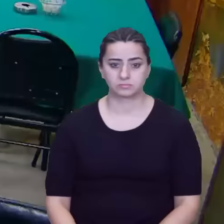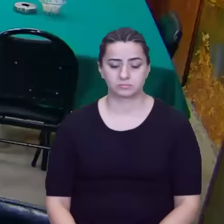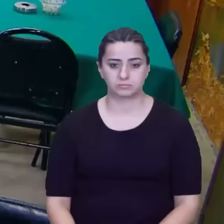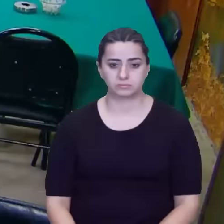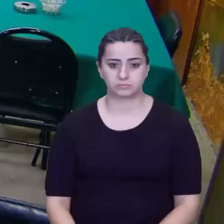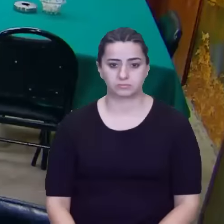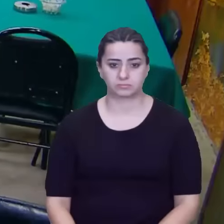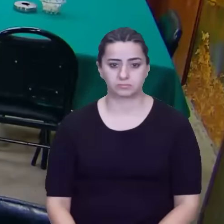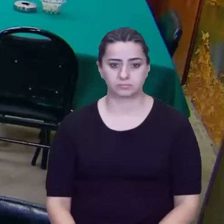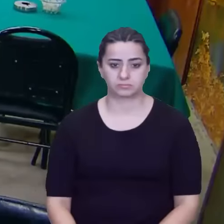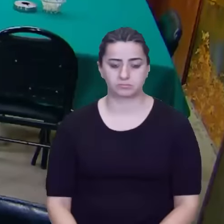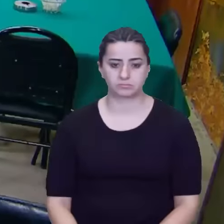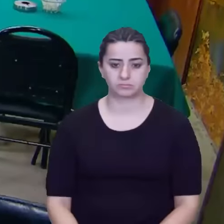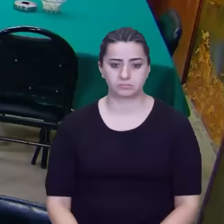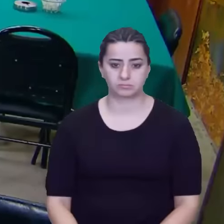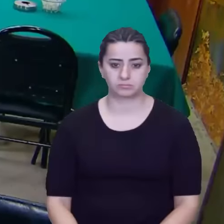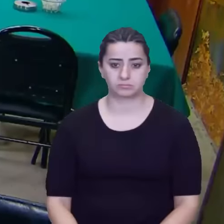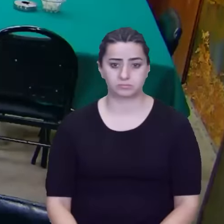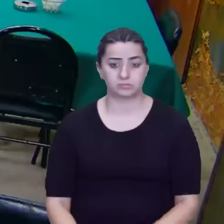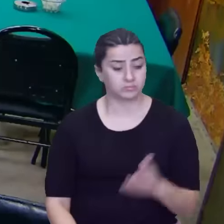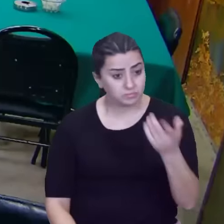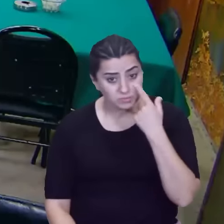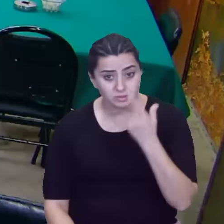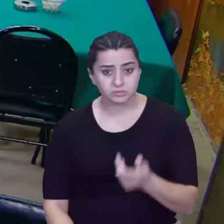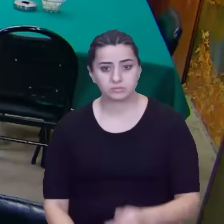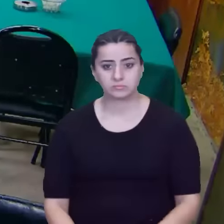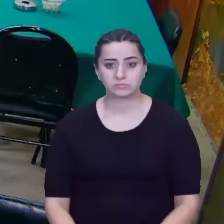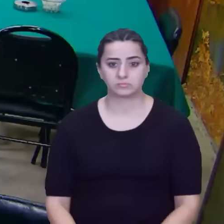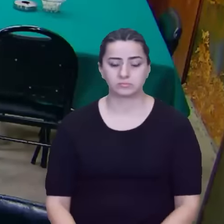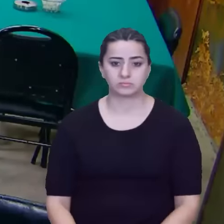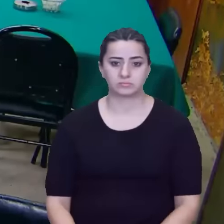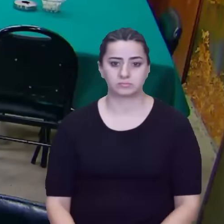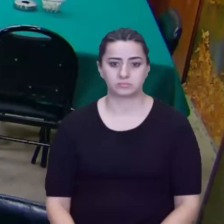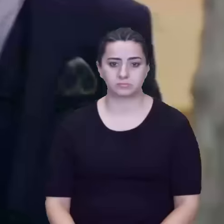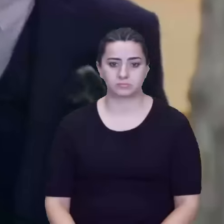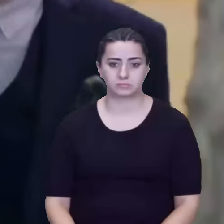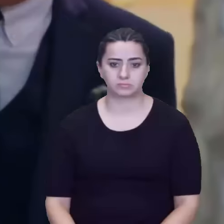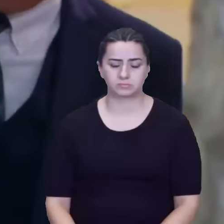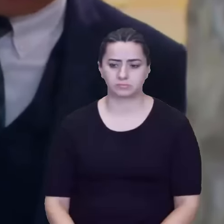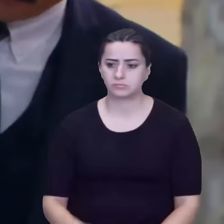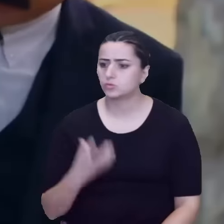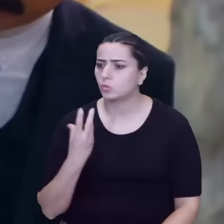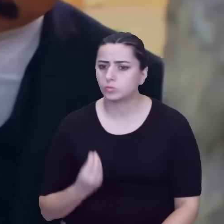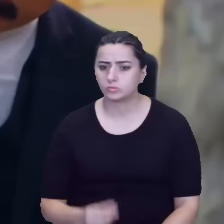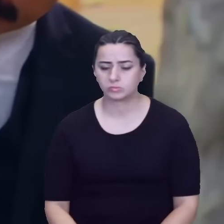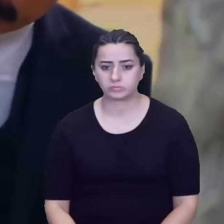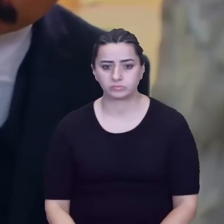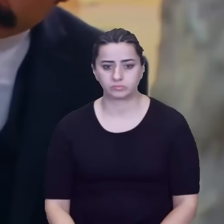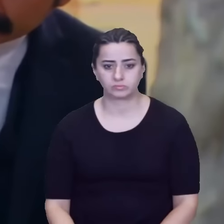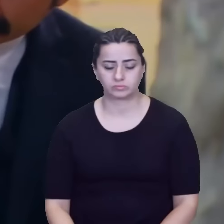Allah Allah. Allah. Hadi sen abiciğim bir baksana şuna ya. Ne olmuş ya?